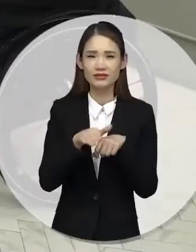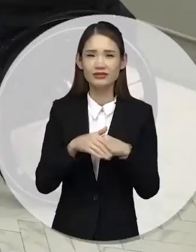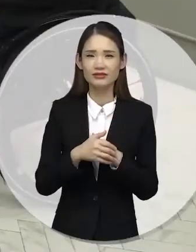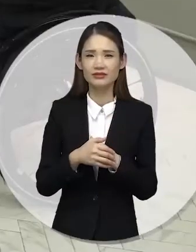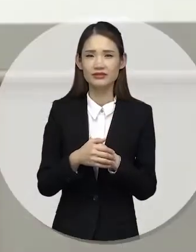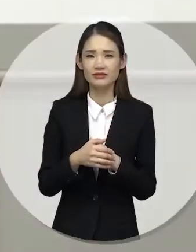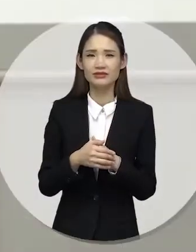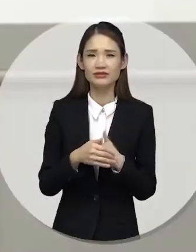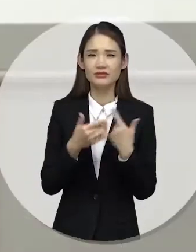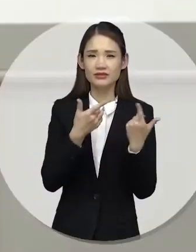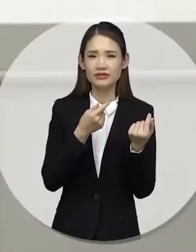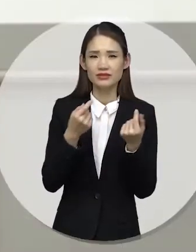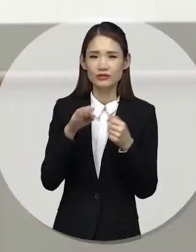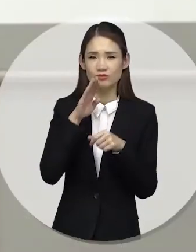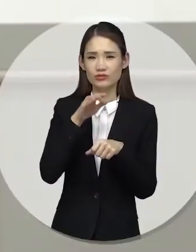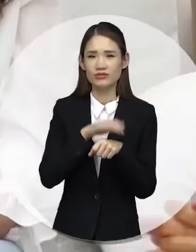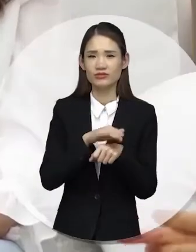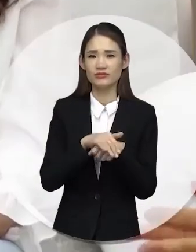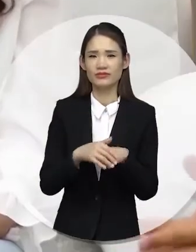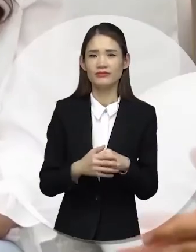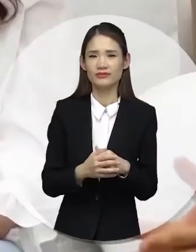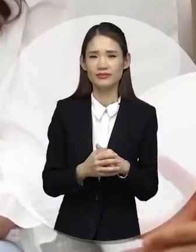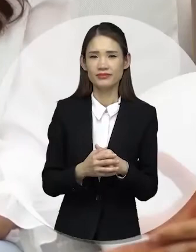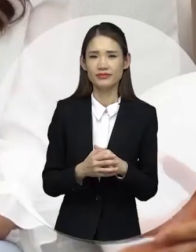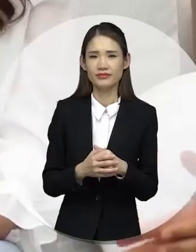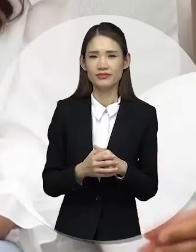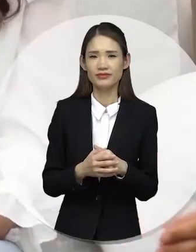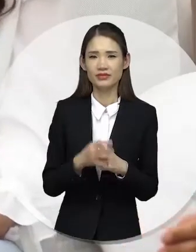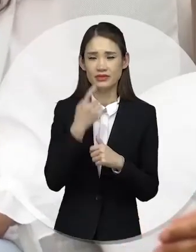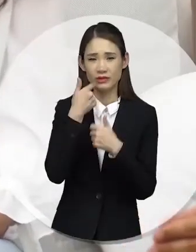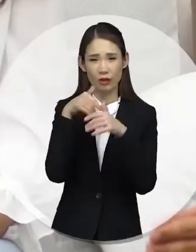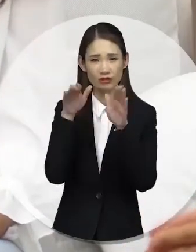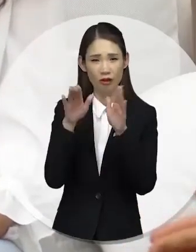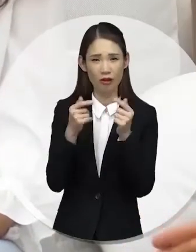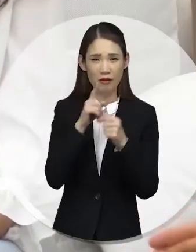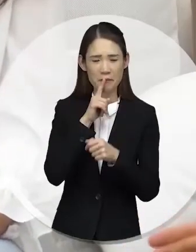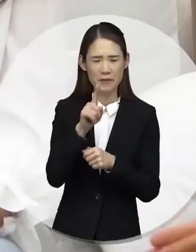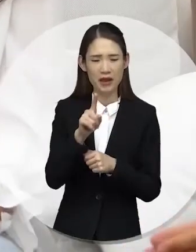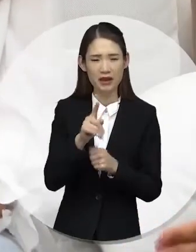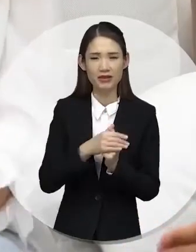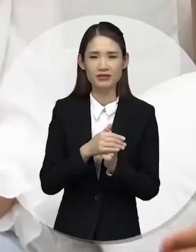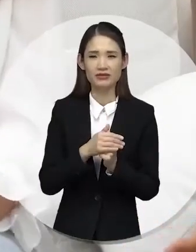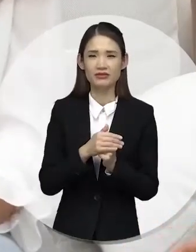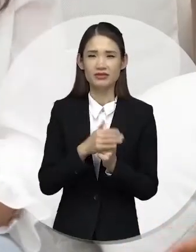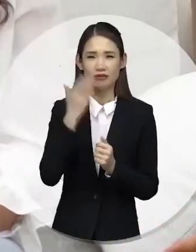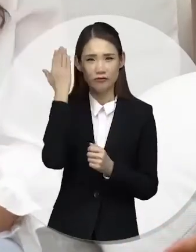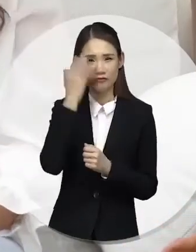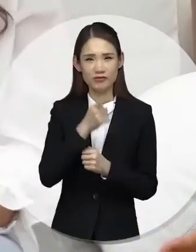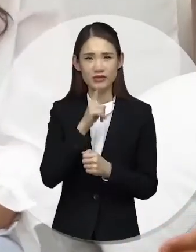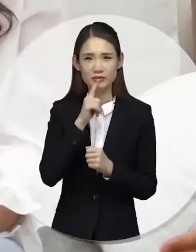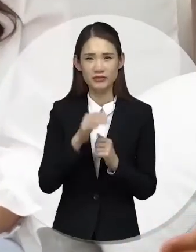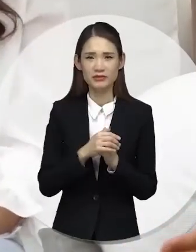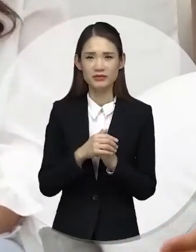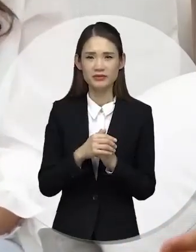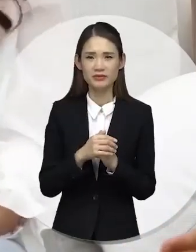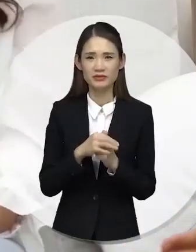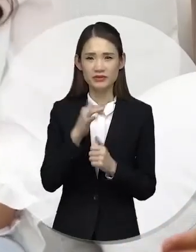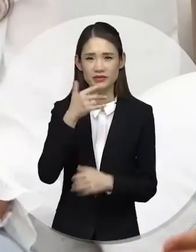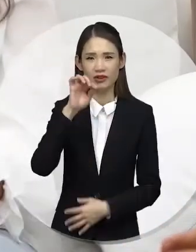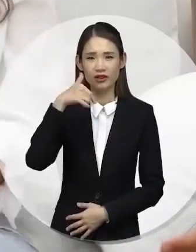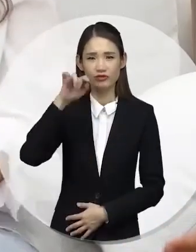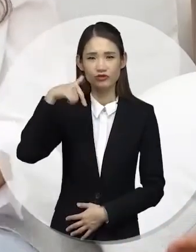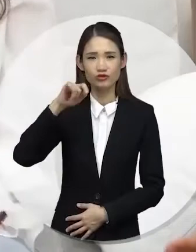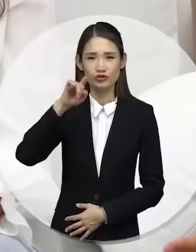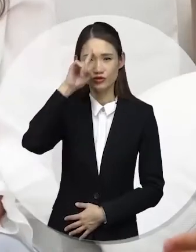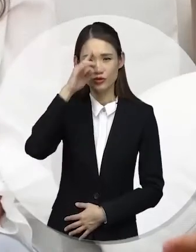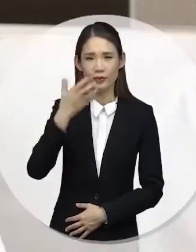친구는 뭐 이래서 이래요 뭐 이런. 그리고 정말 천사라고도 말해요. 이렇게 순수할 수가 이런 다운 말.